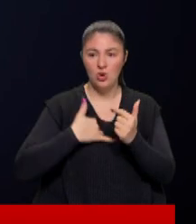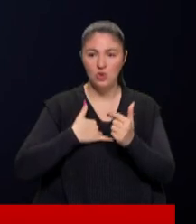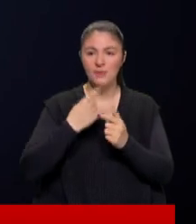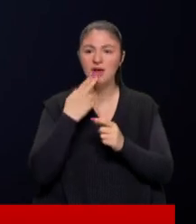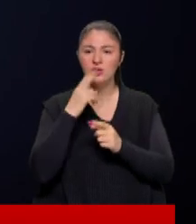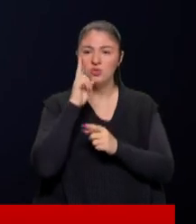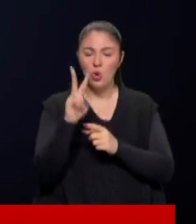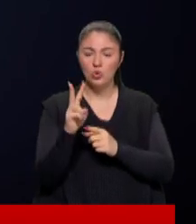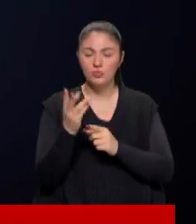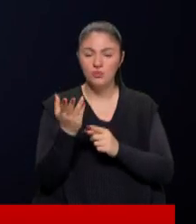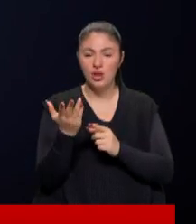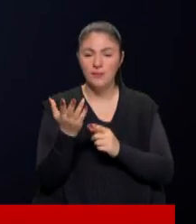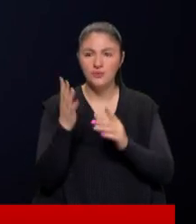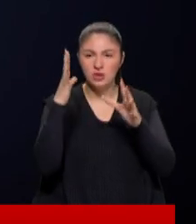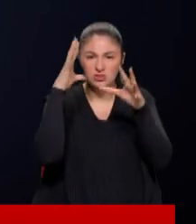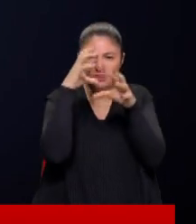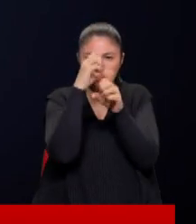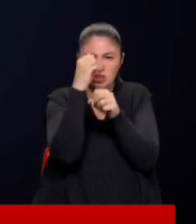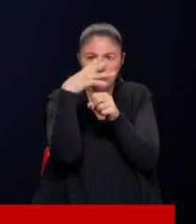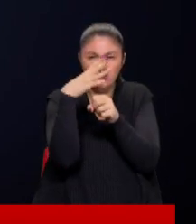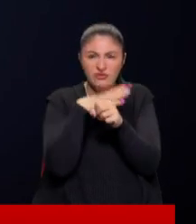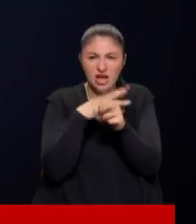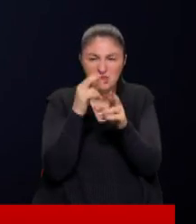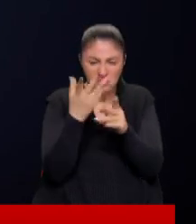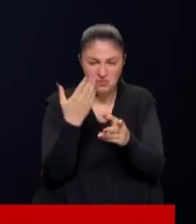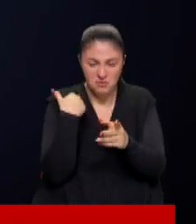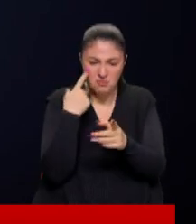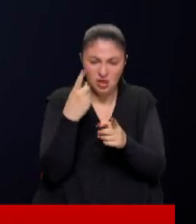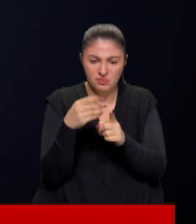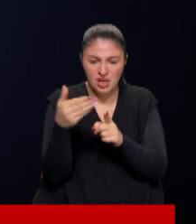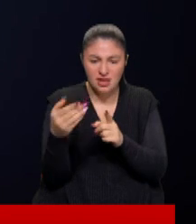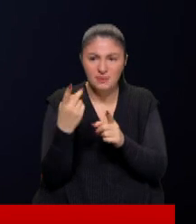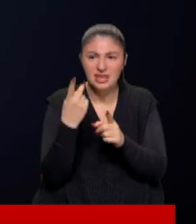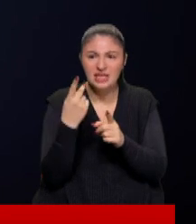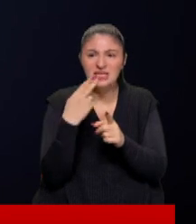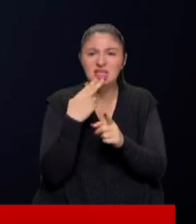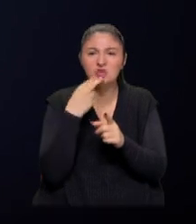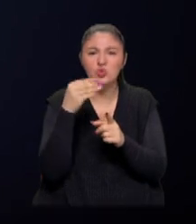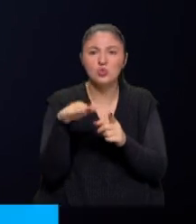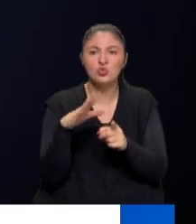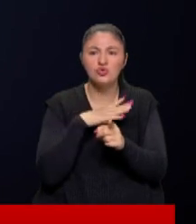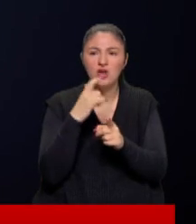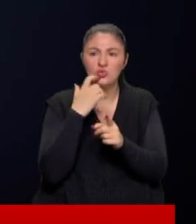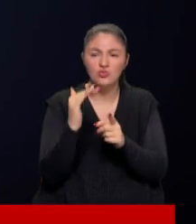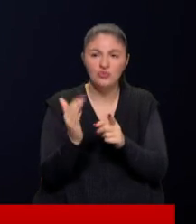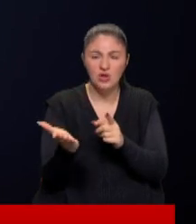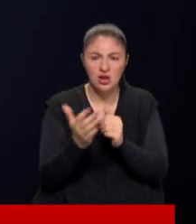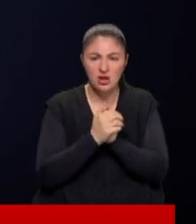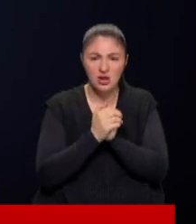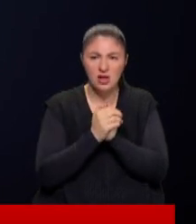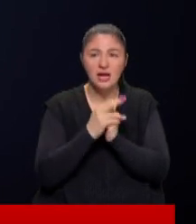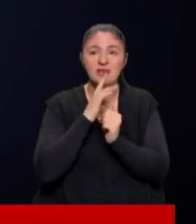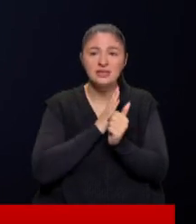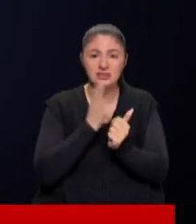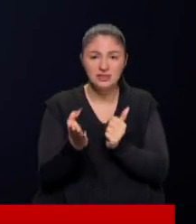kadın gördüm, böyle loş bir ışık gibi bir şeyde. Baktım bir de bir yanında kız çocuğu var, küçük